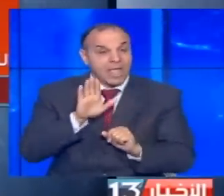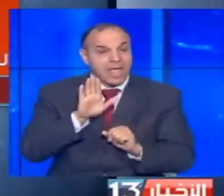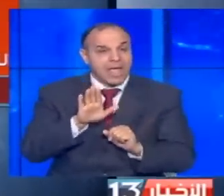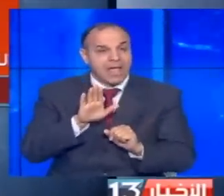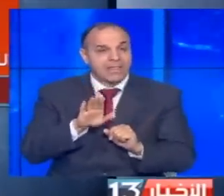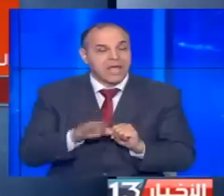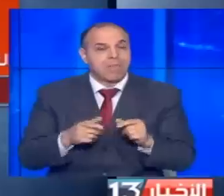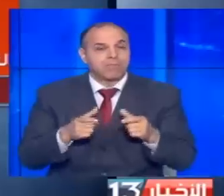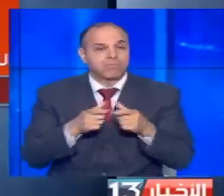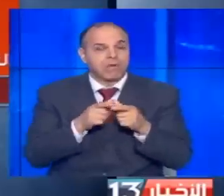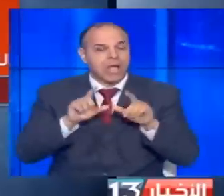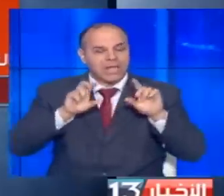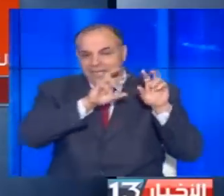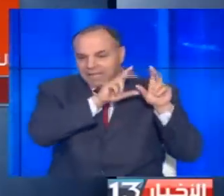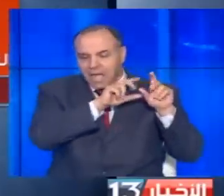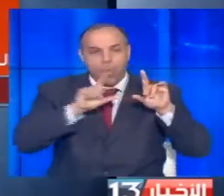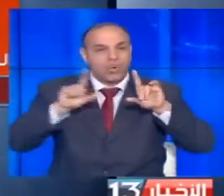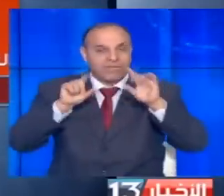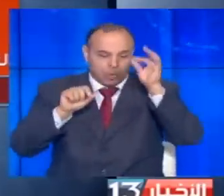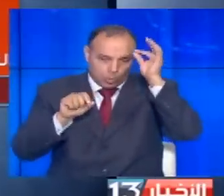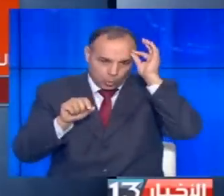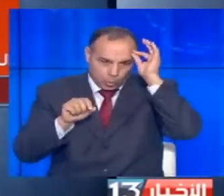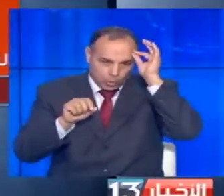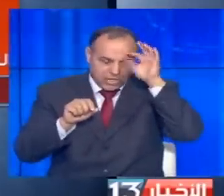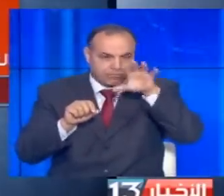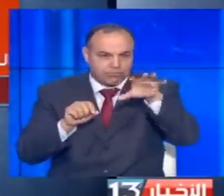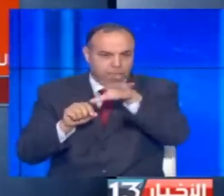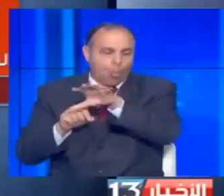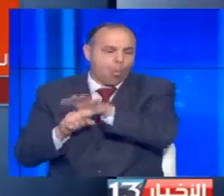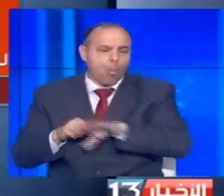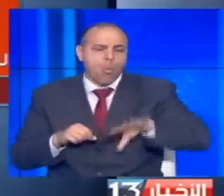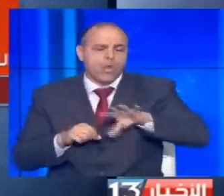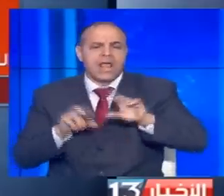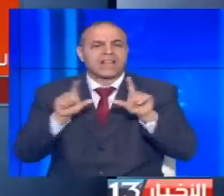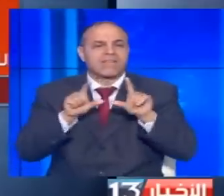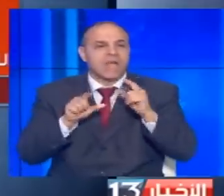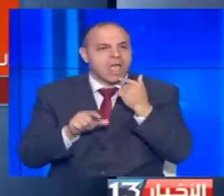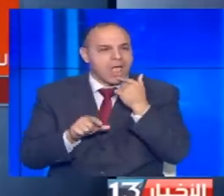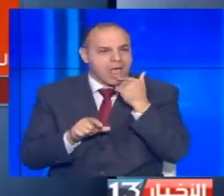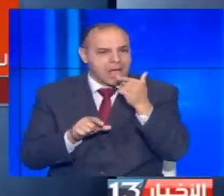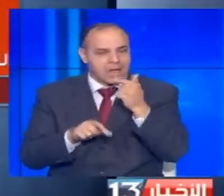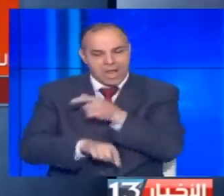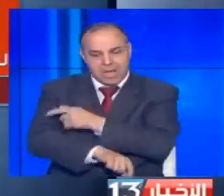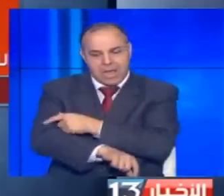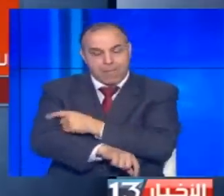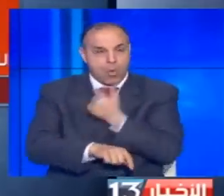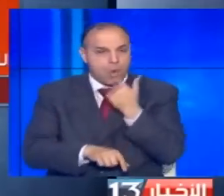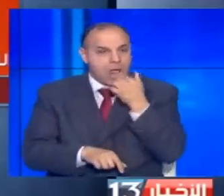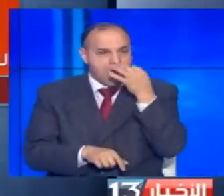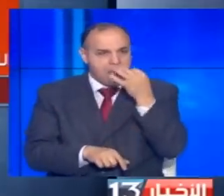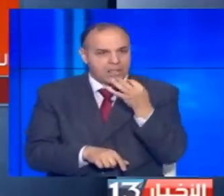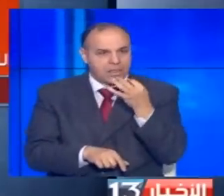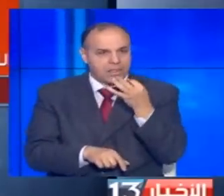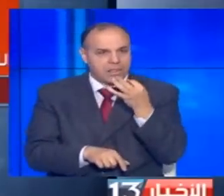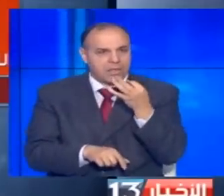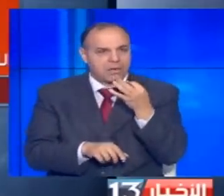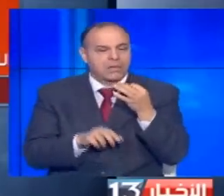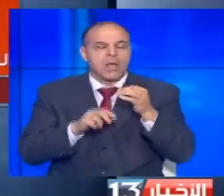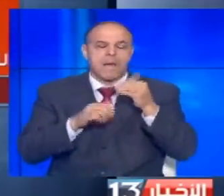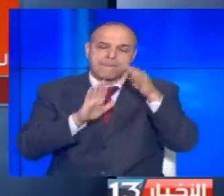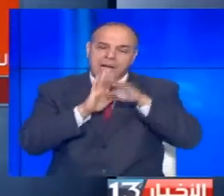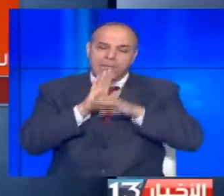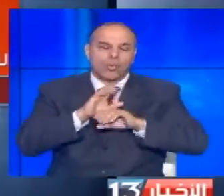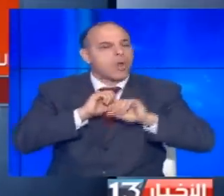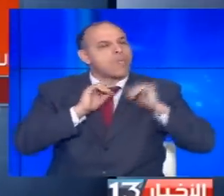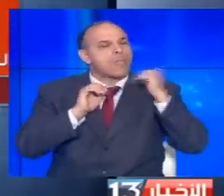لمؤسسه الاذاعه والتلفزه التونسيه جويا ومركزيا افادت النقابه انه يتم مقاطعه كل البرامج